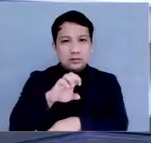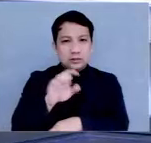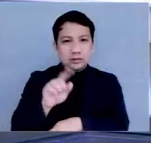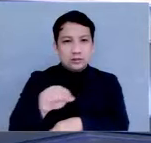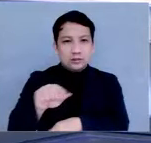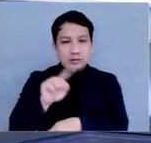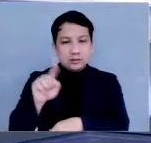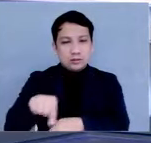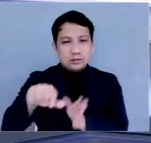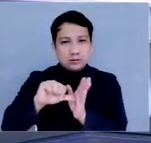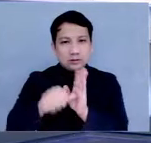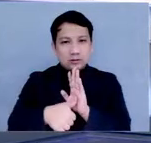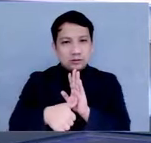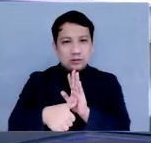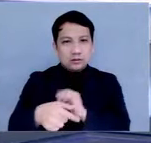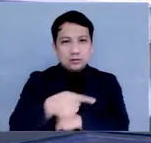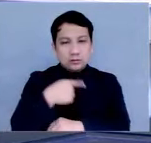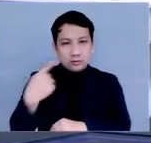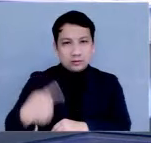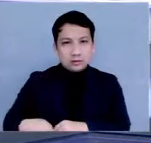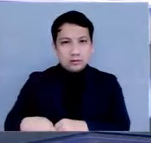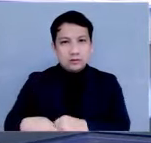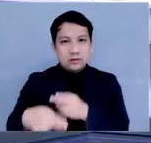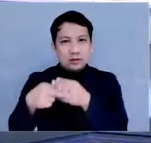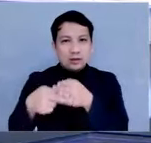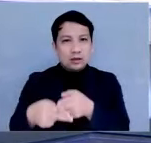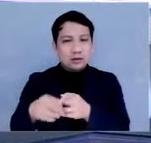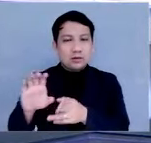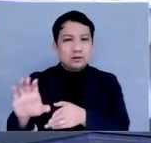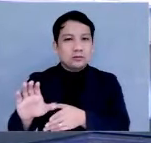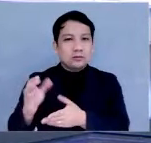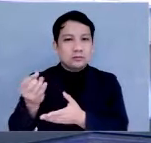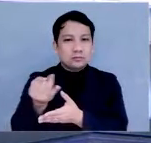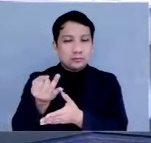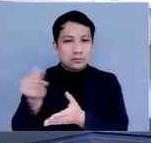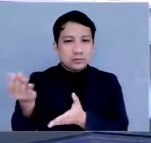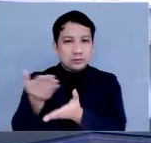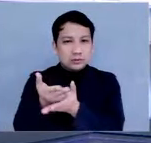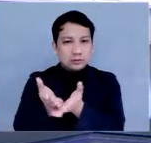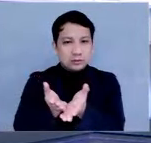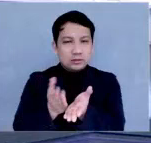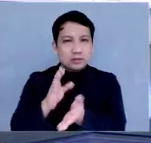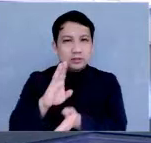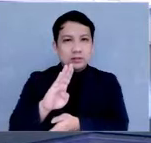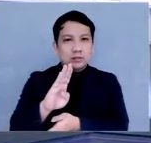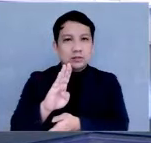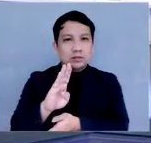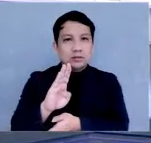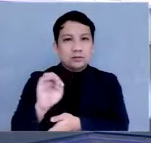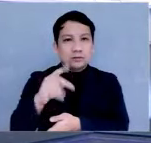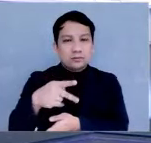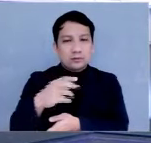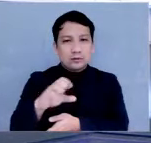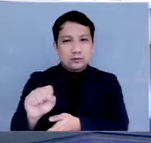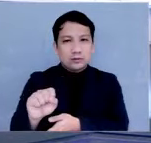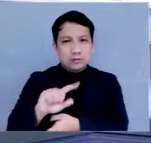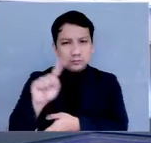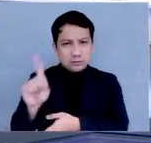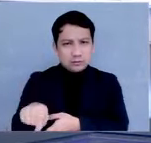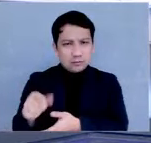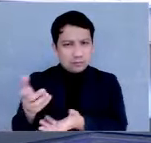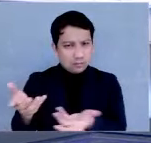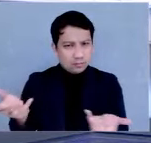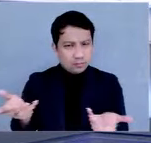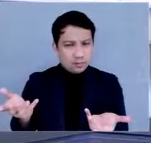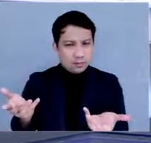binigyan pa ng China ng mga Chinese na pangalan ang ilan sa mga bahagi ng Benham Rise. Kaya't ang tanong ngayon, kung